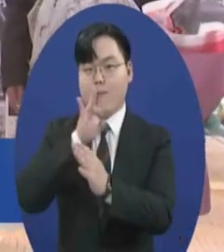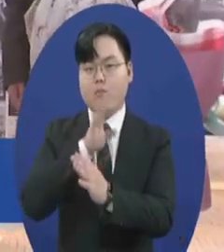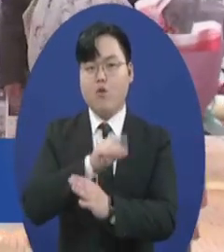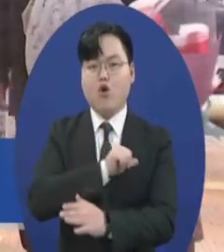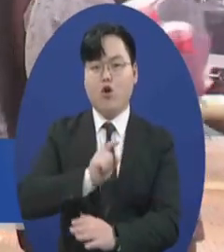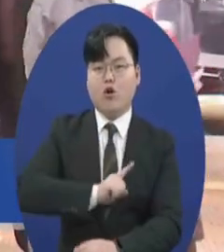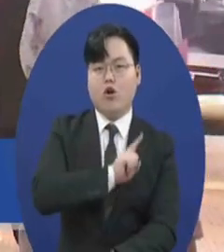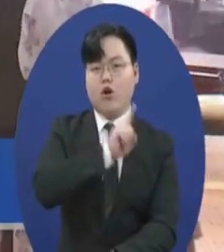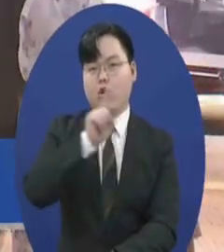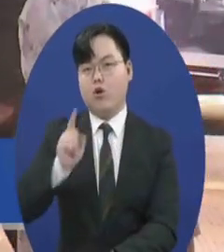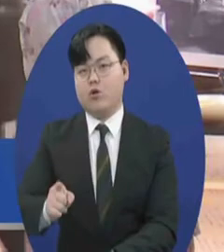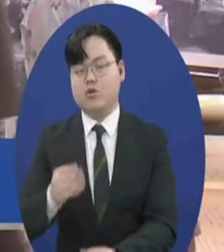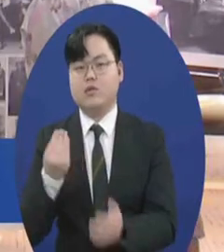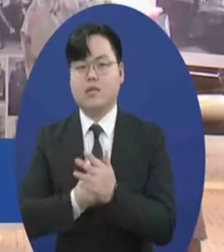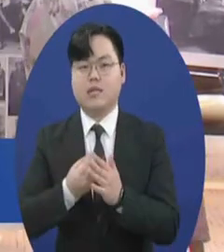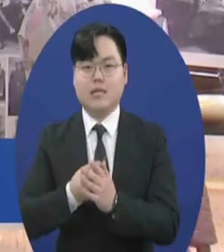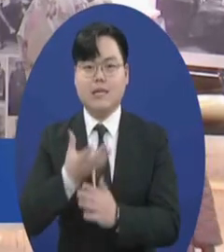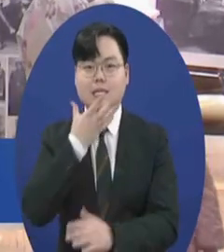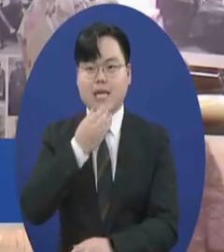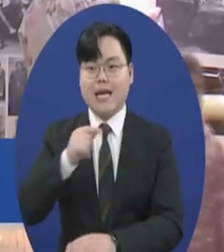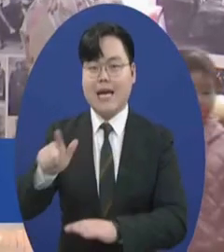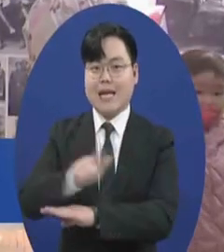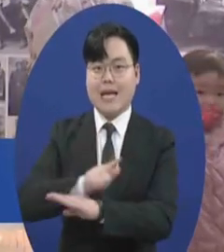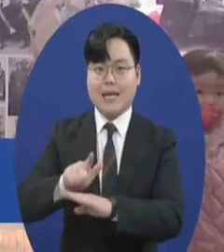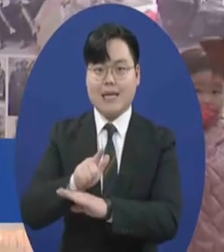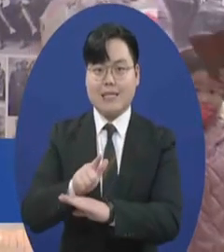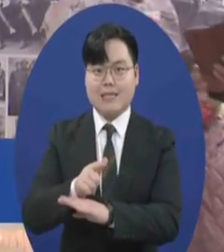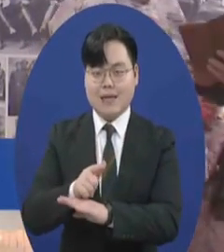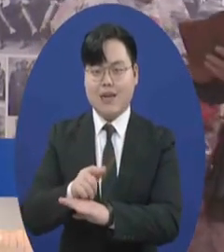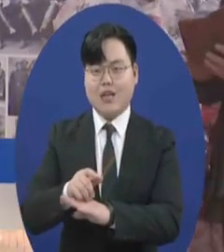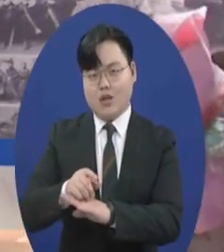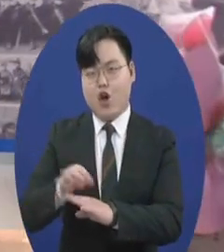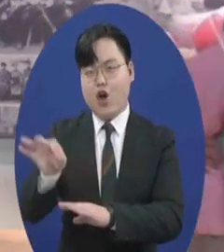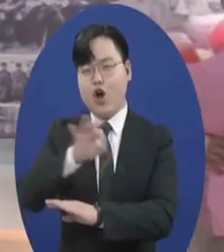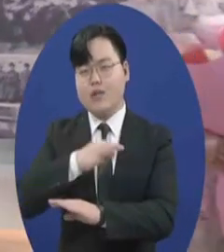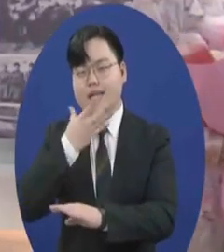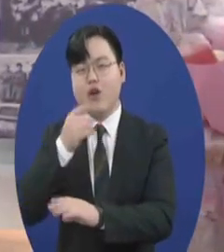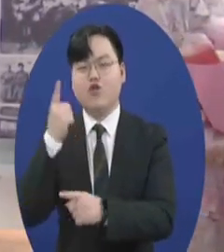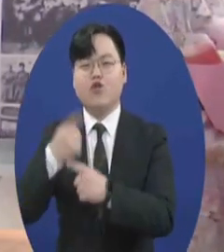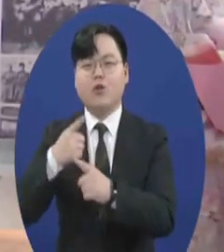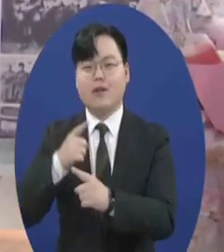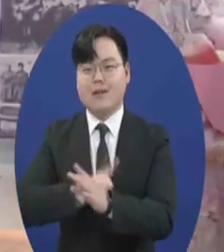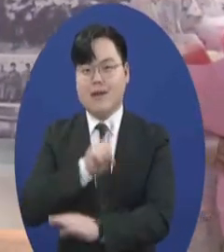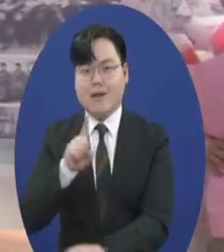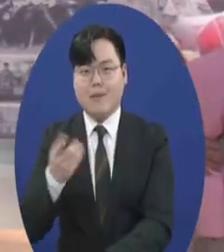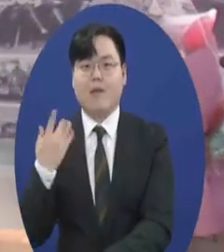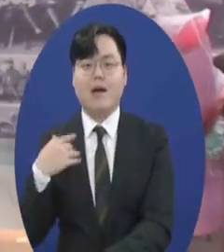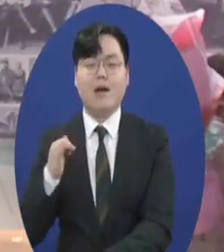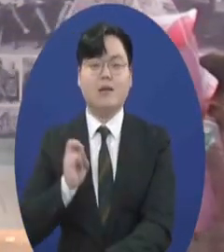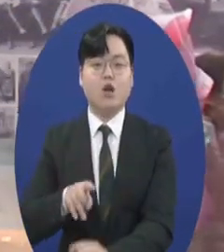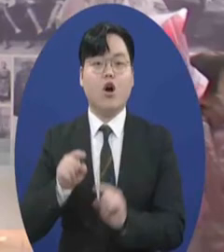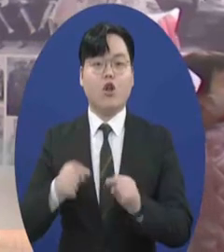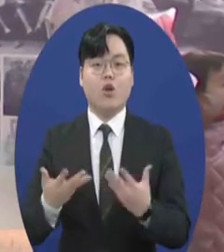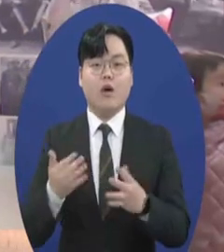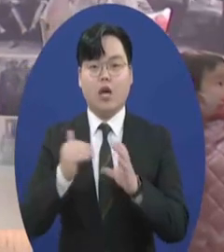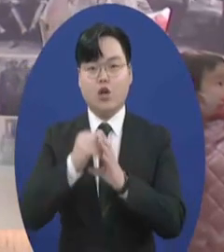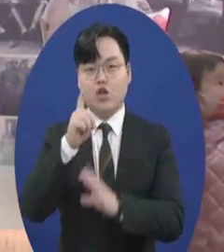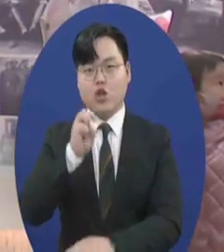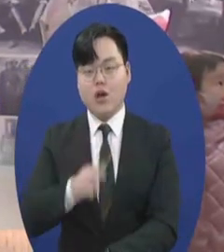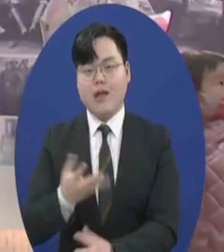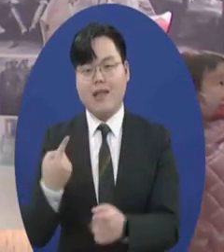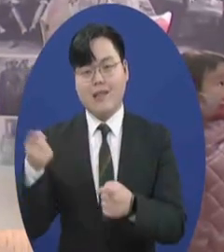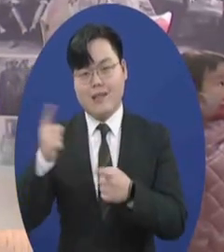эрдэнэ нэг хотын нэг сайхан газар байж ахт ирж байсан да нөхөй. Одоо тэгээд Эрдэнэ тот маань одоо